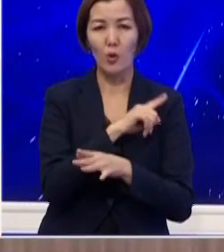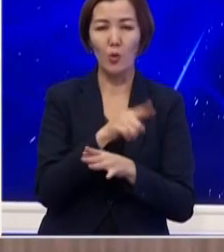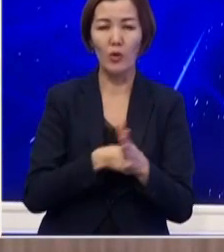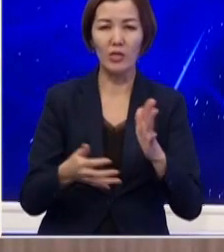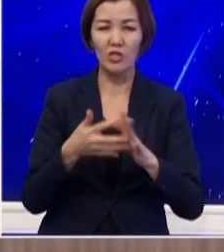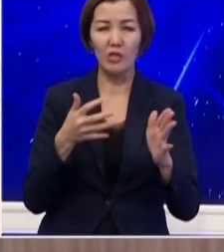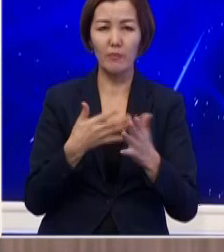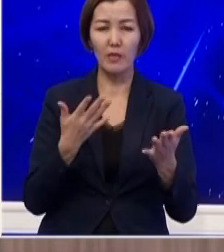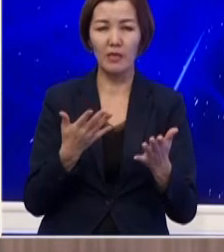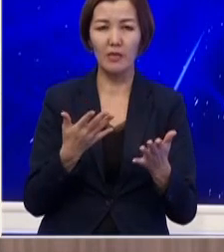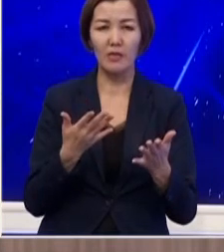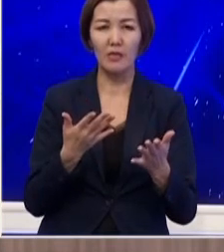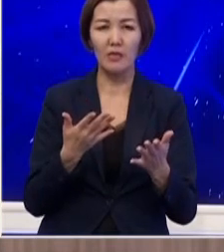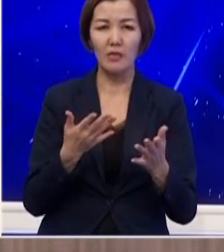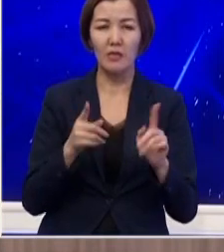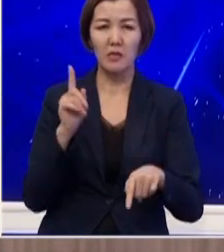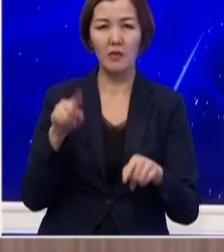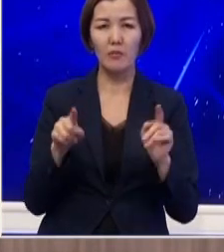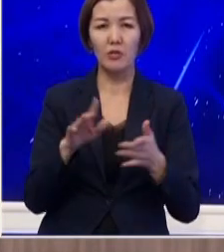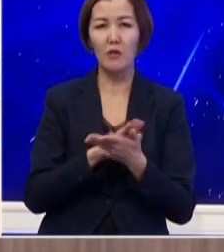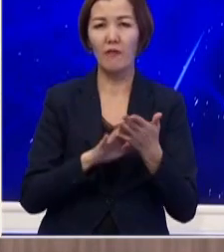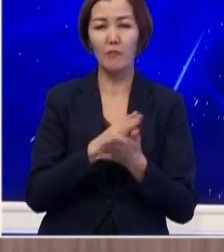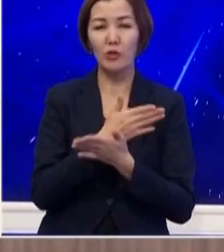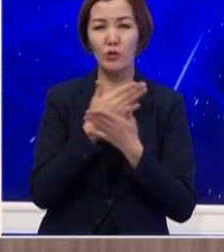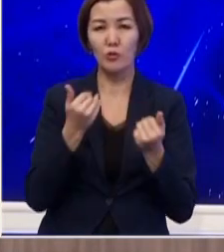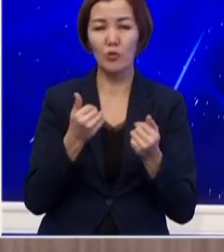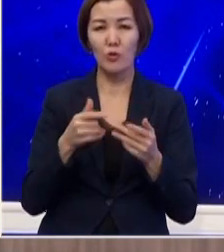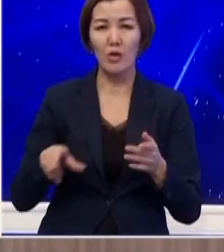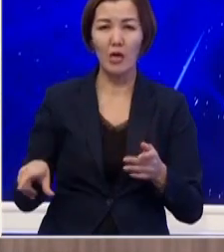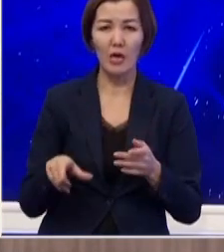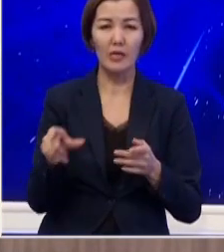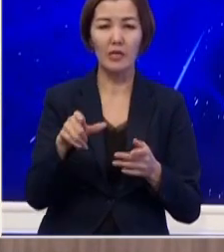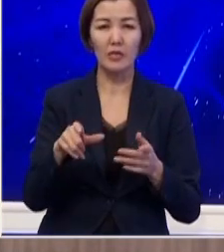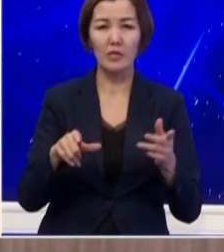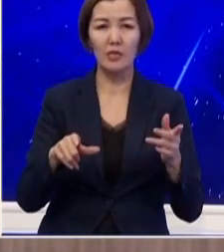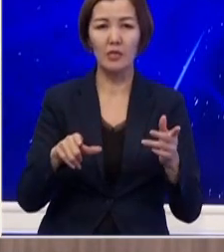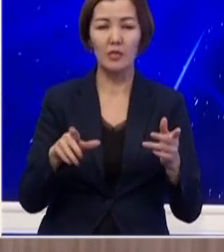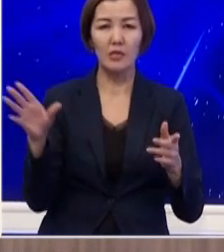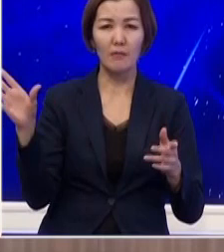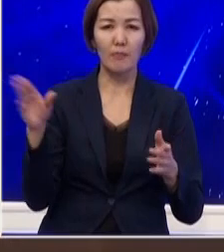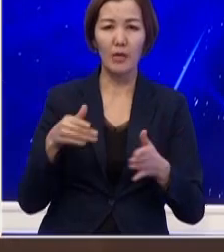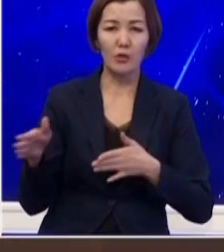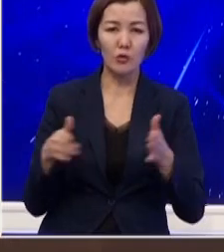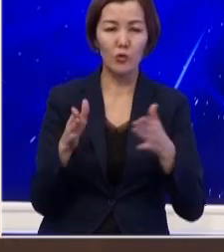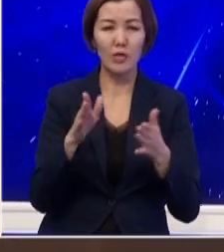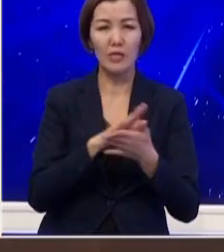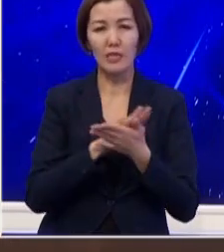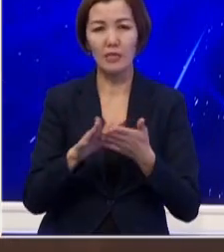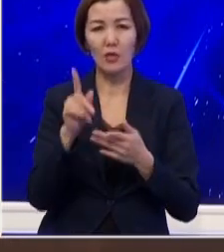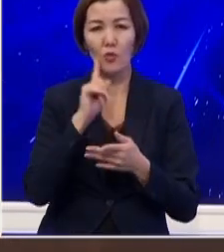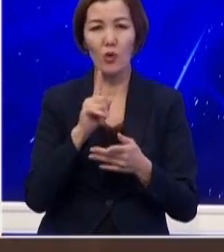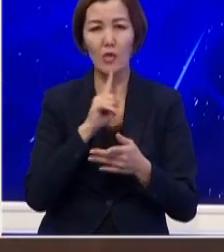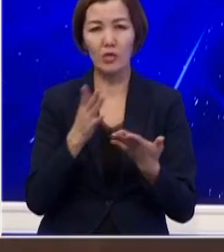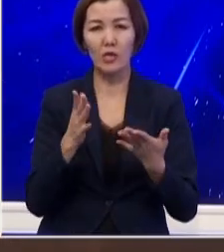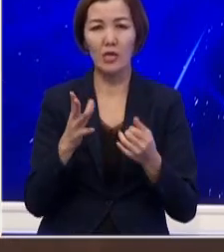Кей жерлерде олар мүлдем жоқ. Сондықтан арықтарды, нөсер кәріздерін тазартып, уақытша жер үйінділері